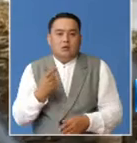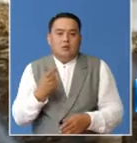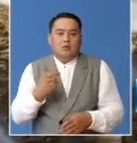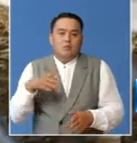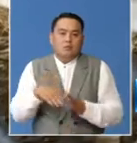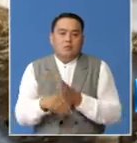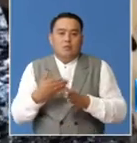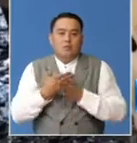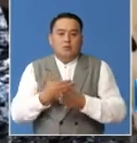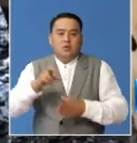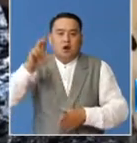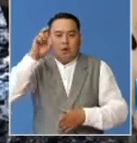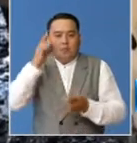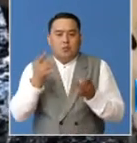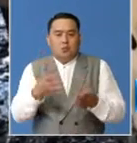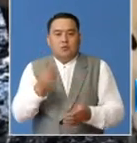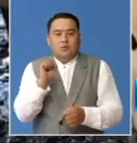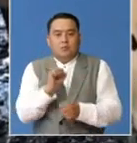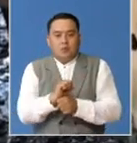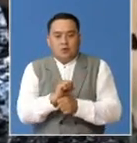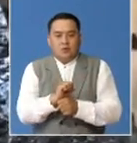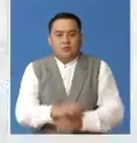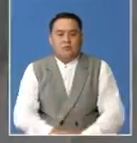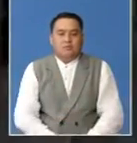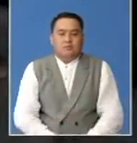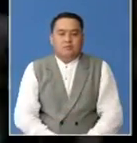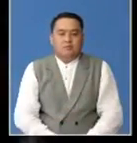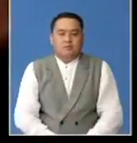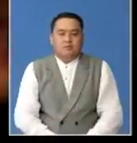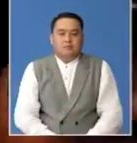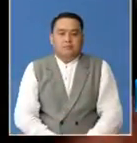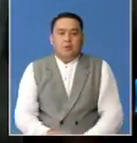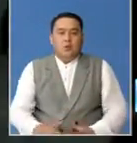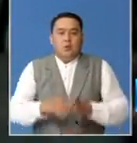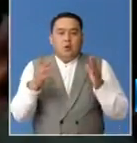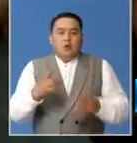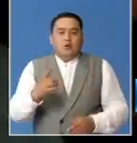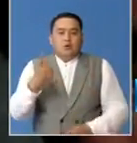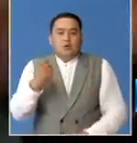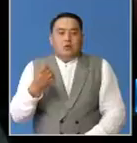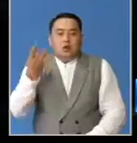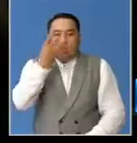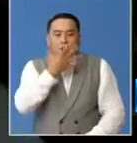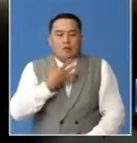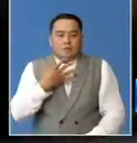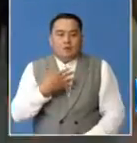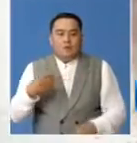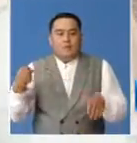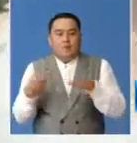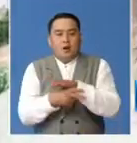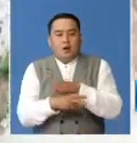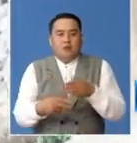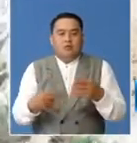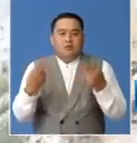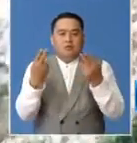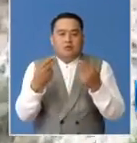своевременной помощи государства просто прекратят существование. Более 100 африканских мигрантов в среду смогли прорваться на